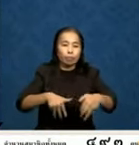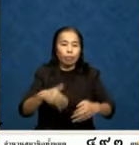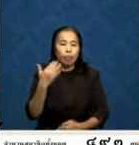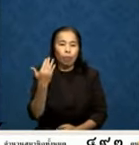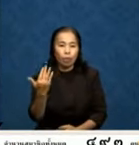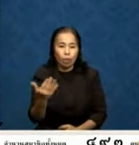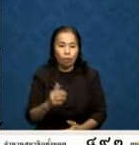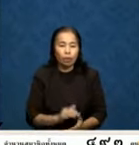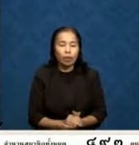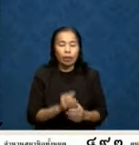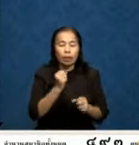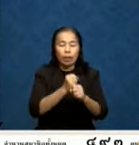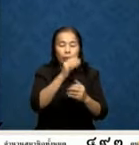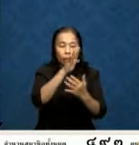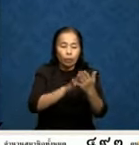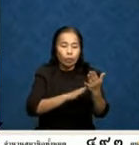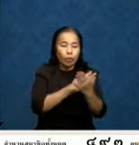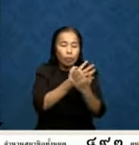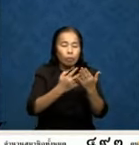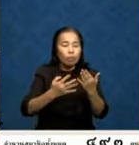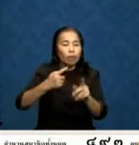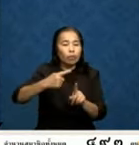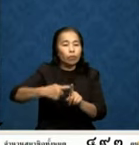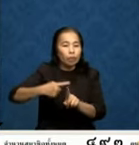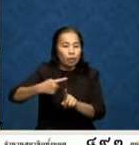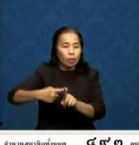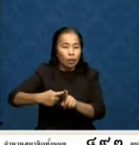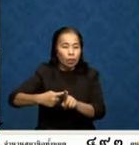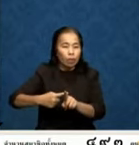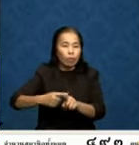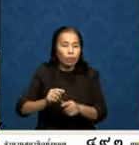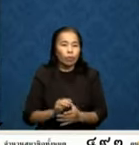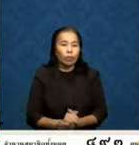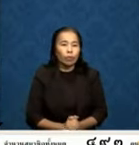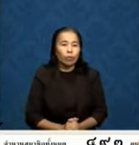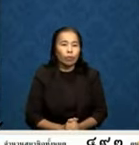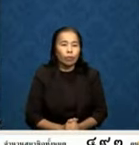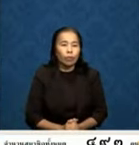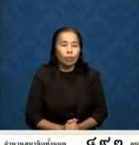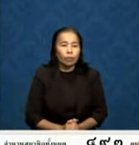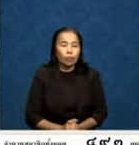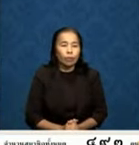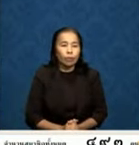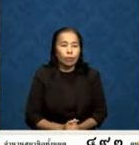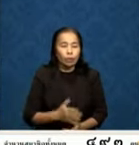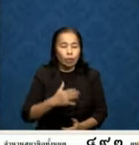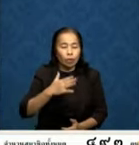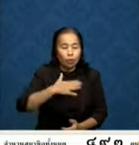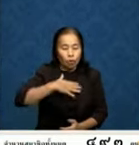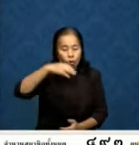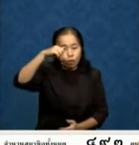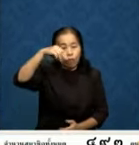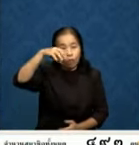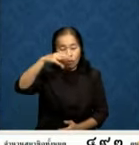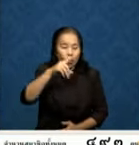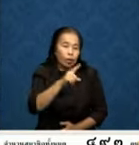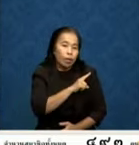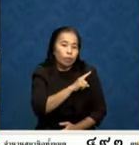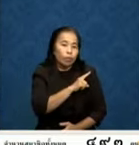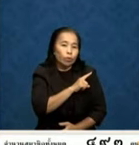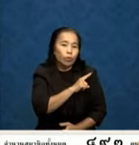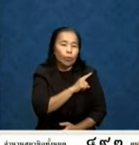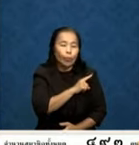อันนี้เป็นนโยบายที่เป็นนโยบายชั่วคราวนะครับซึ่งก็เราก็ทางกกพ.ก็ได้ทำหน้าที่ในส่วน